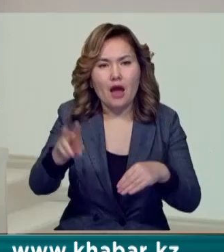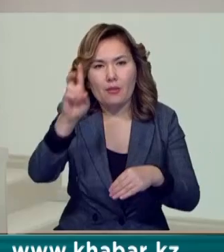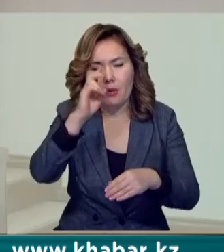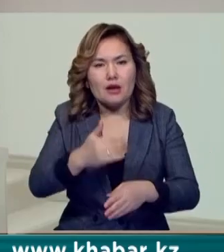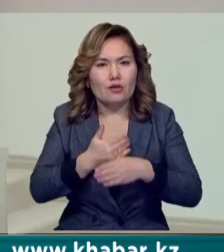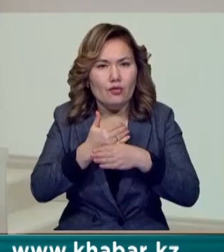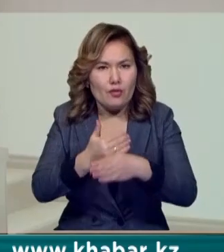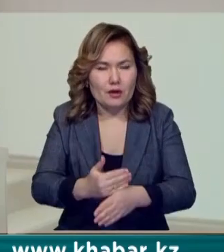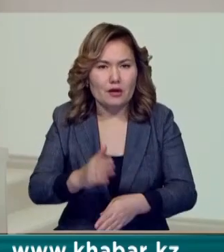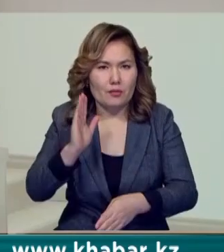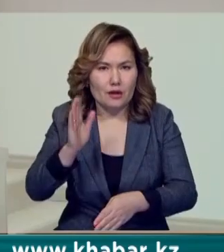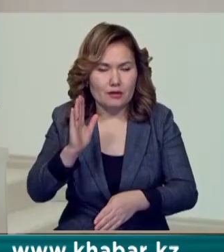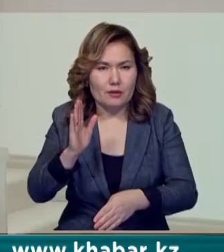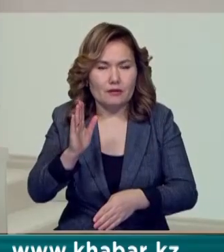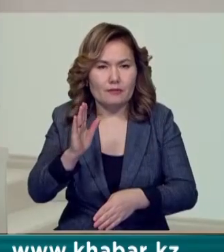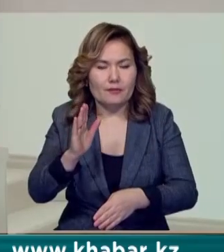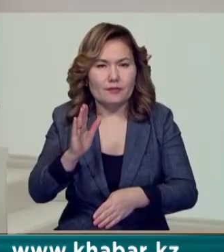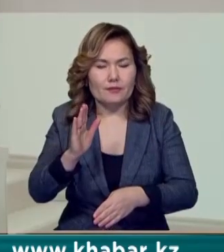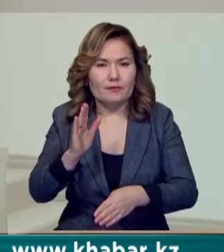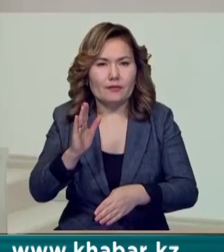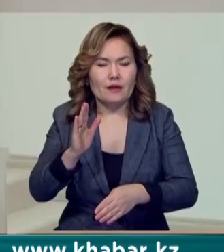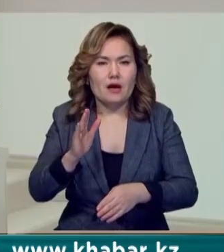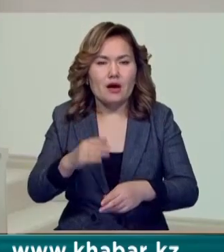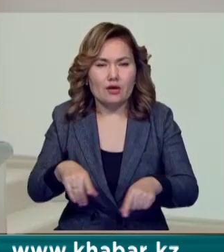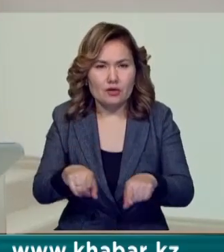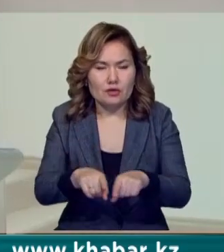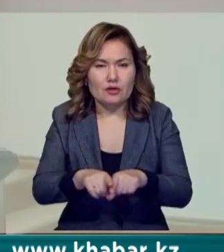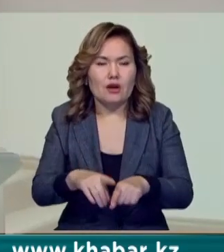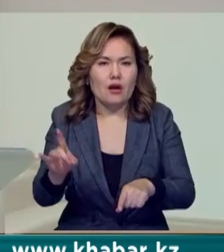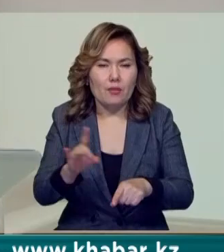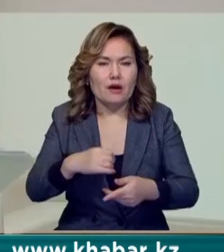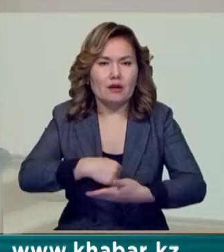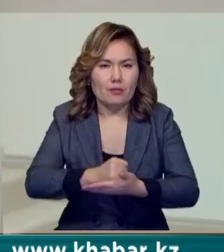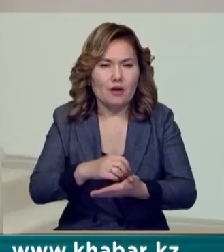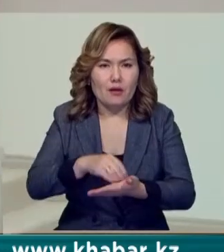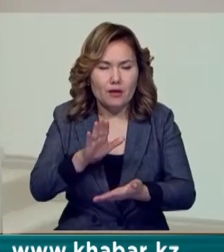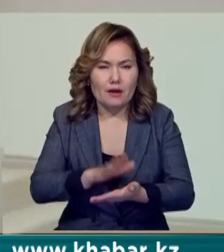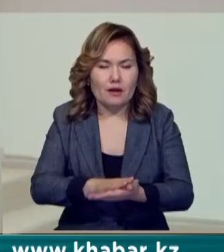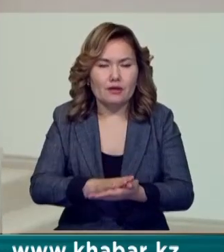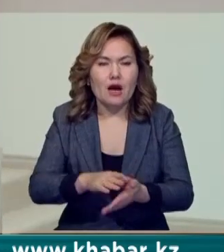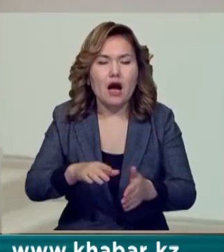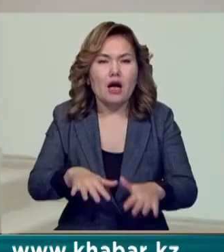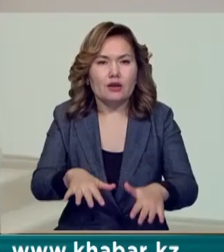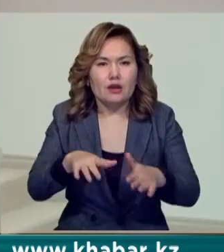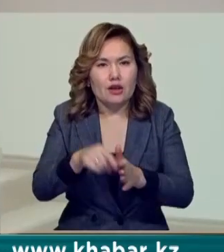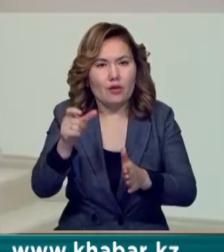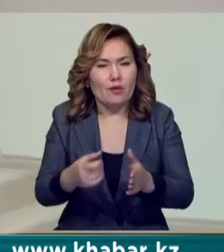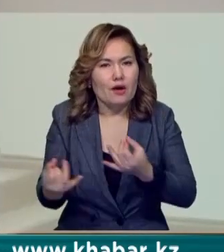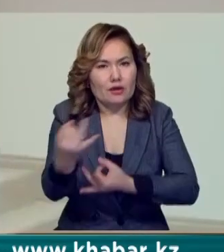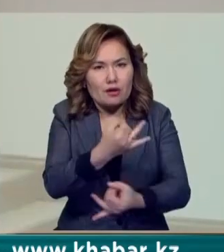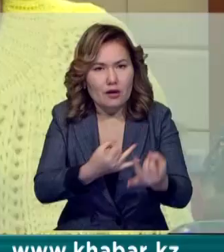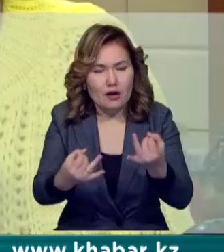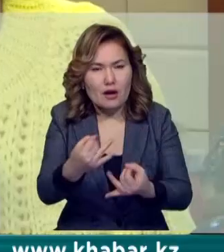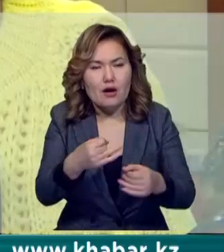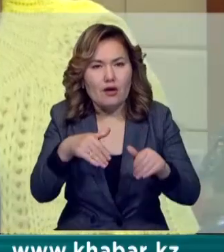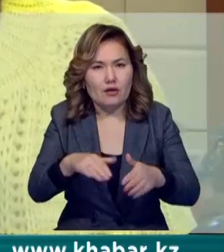есебінен алынатын болады. Оның да көлемі белгіленген. Депутаттар жалпы халыққа түсінікті болу